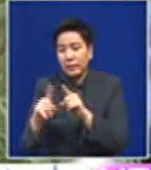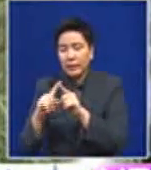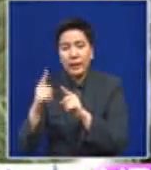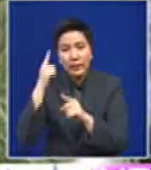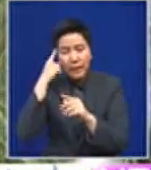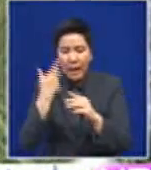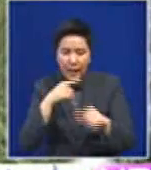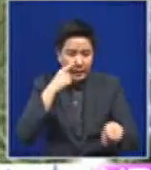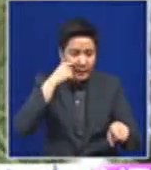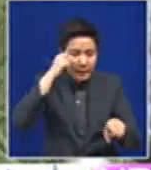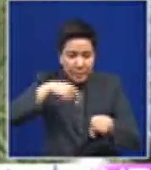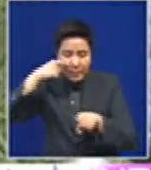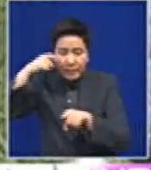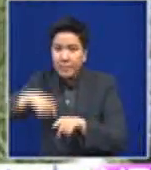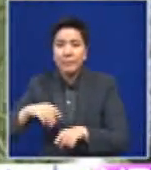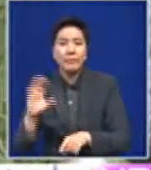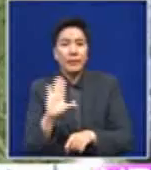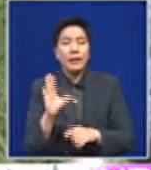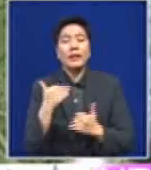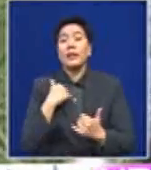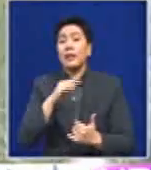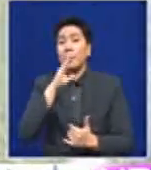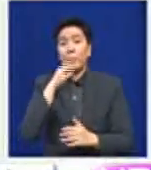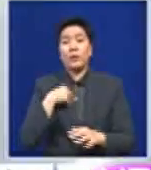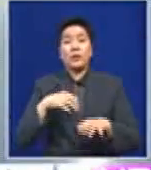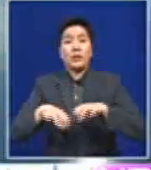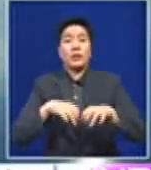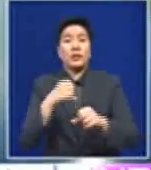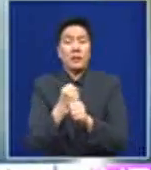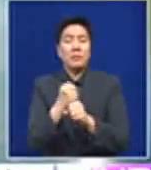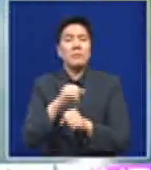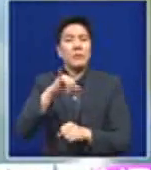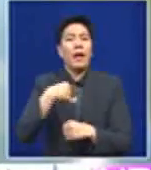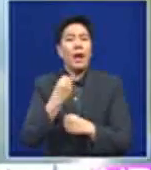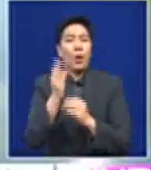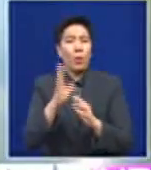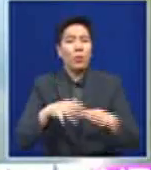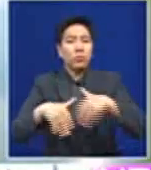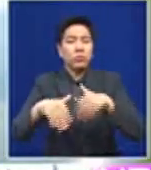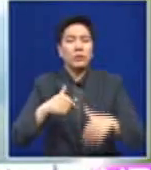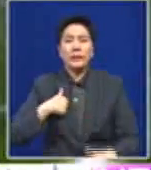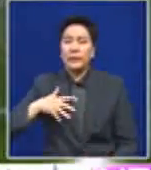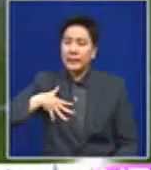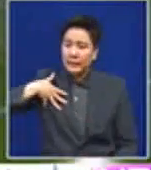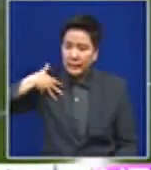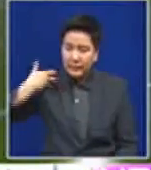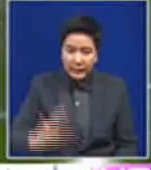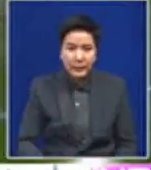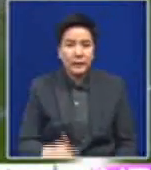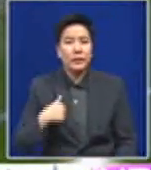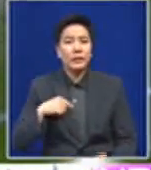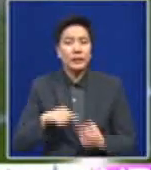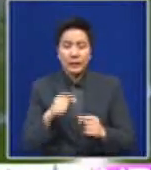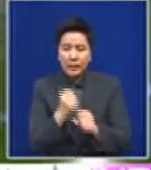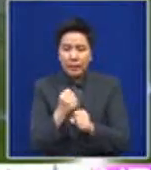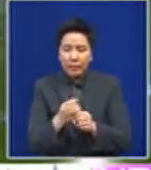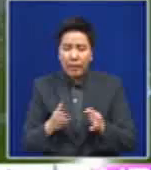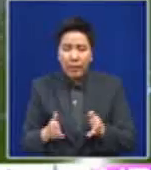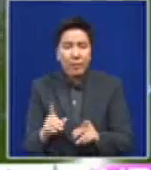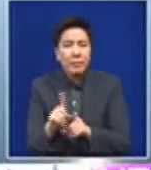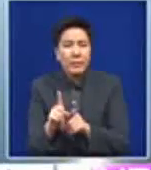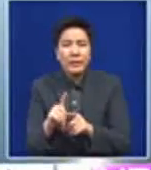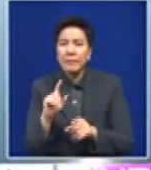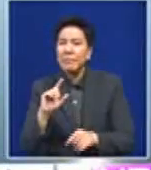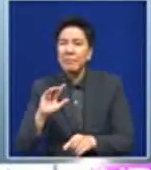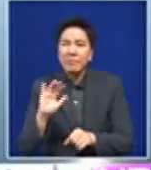ให้เกิดความซ้ำซ้อนและบางโครงการที่เข้าไปดำเนินการอาจทำให้ประชาชนไม่ได้รับความสะดวกหรือไม่สามารถใช้งานได้ดีมาก